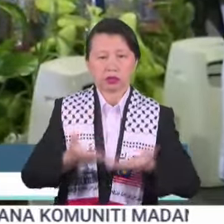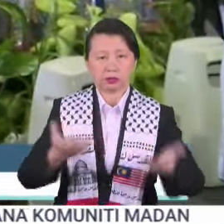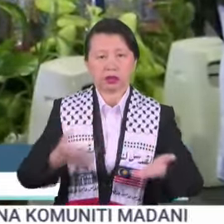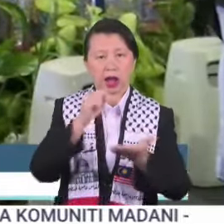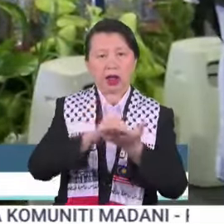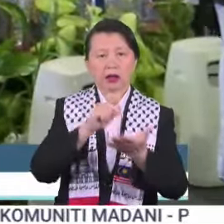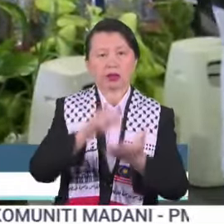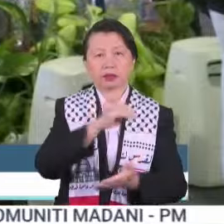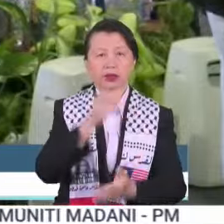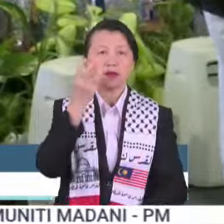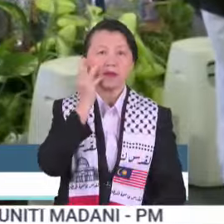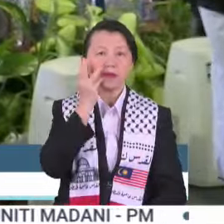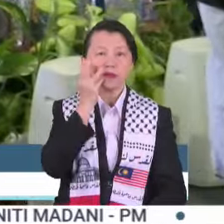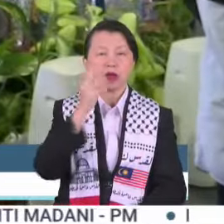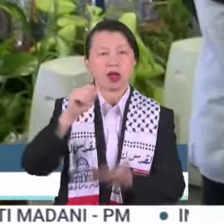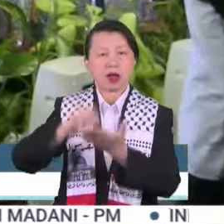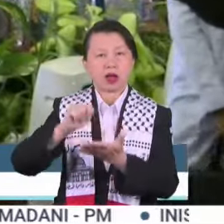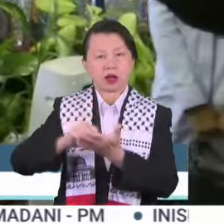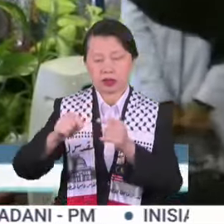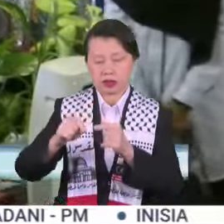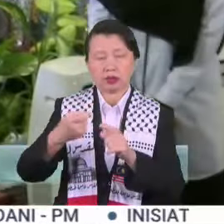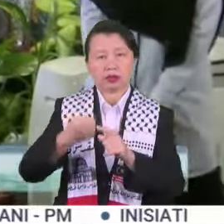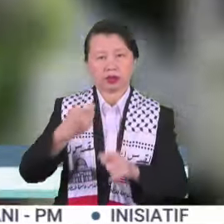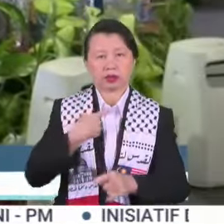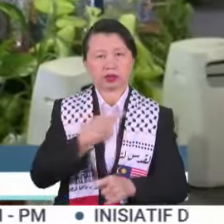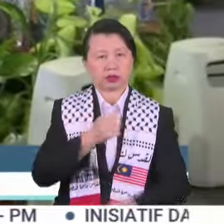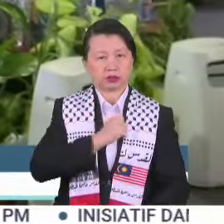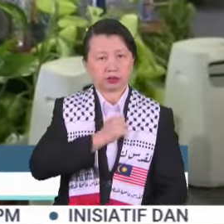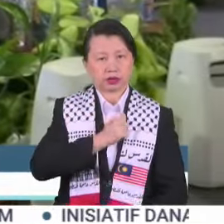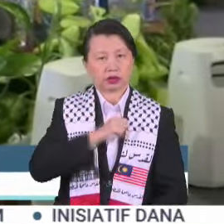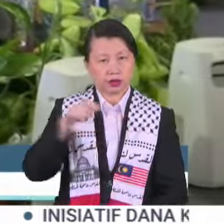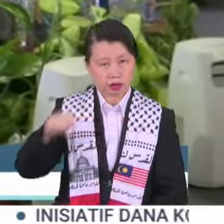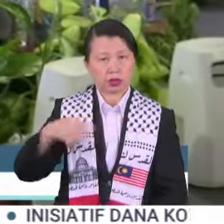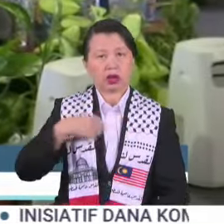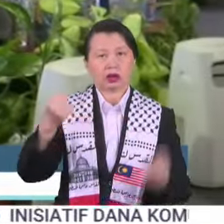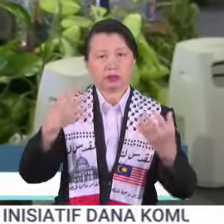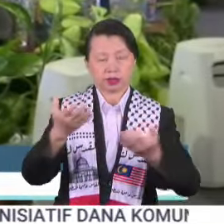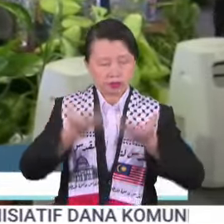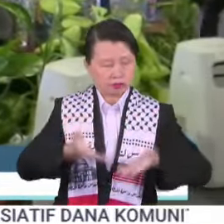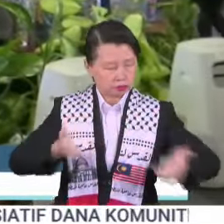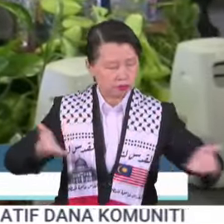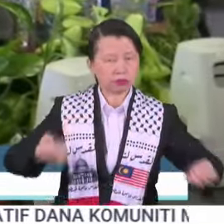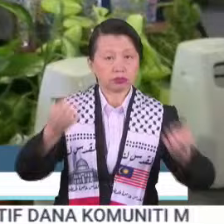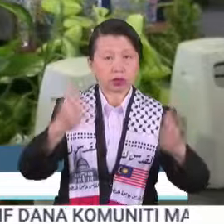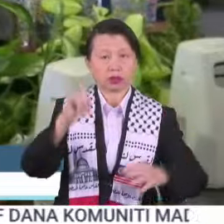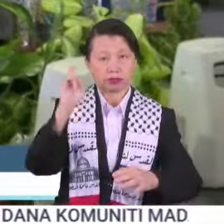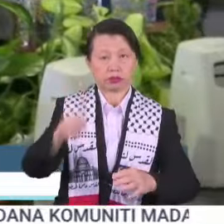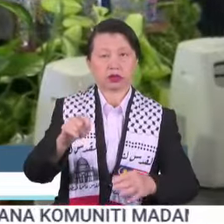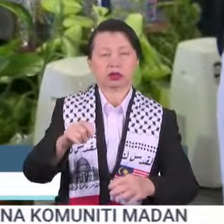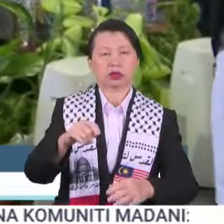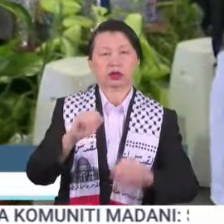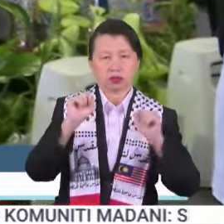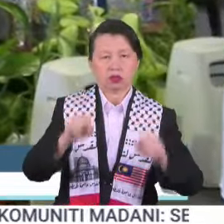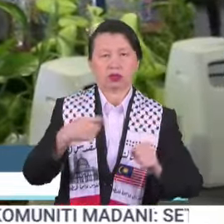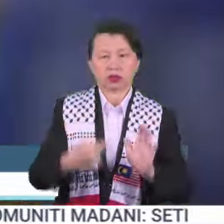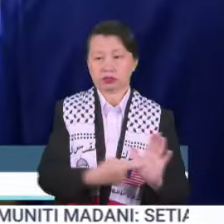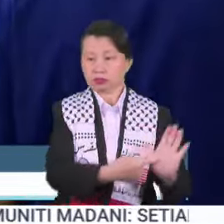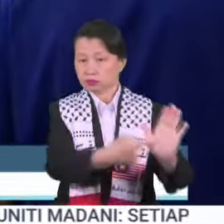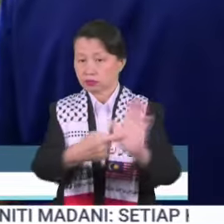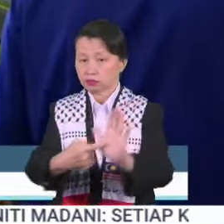ayam dan juga beras ayam ni adalah ayam keluaran kita sendiri di sini juga terdapat banyak produk-produk yang perlu ataupun yang boleh kita